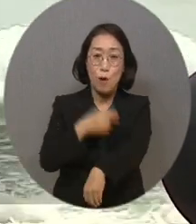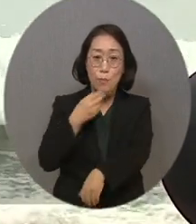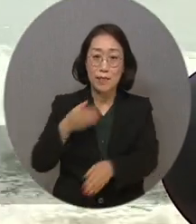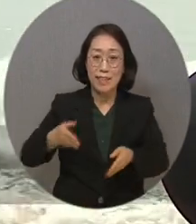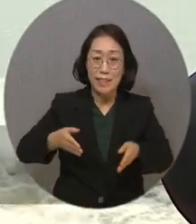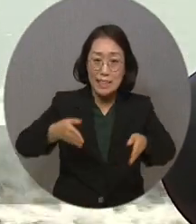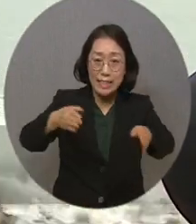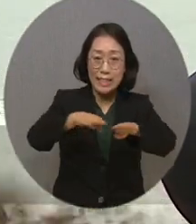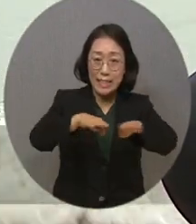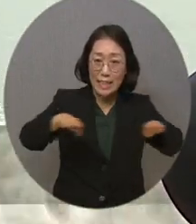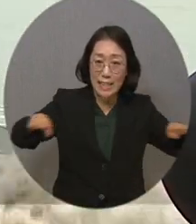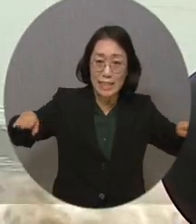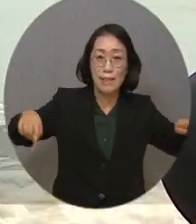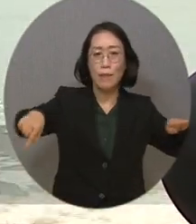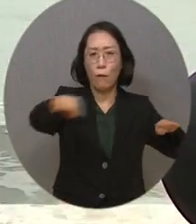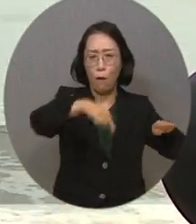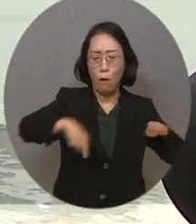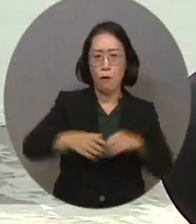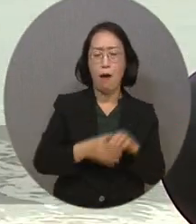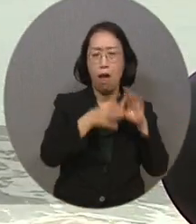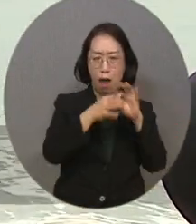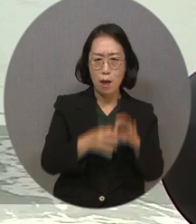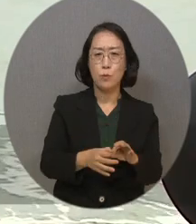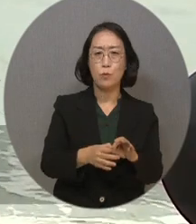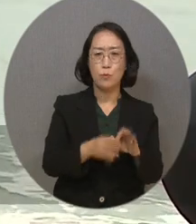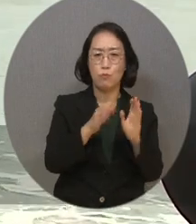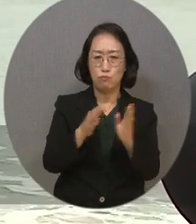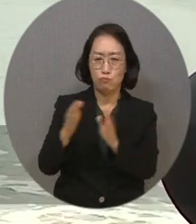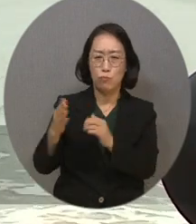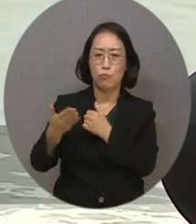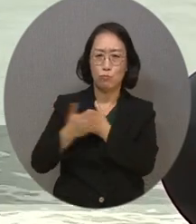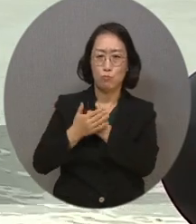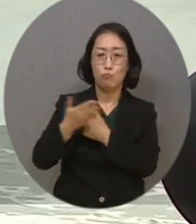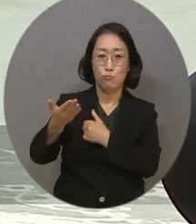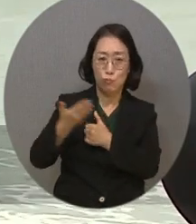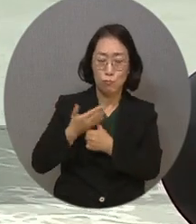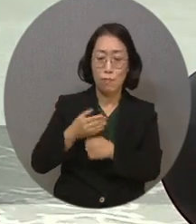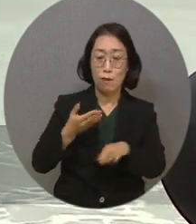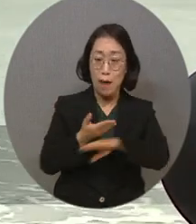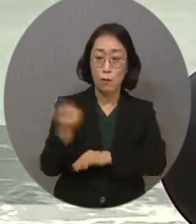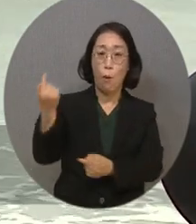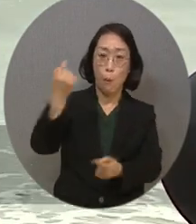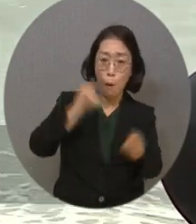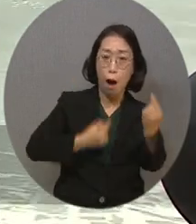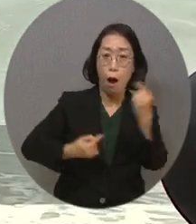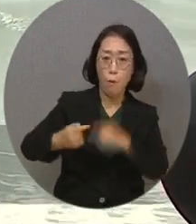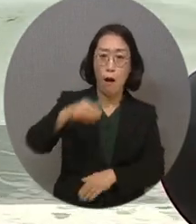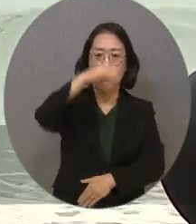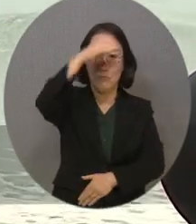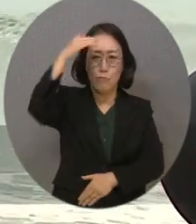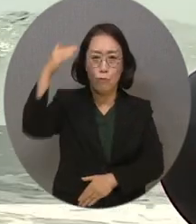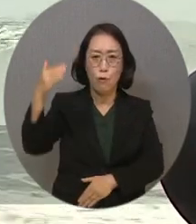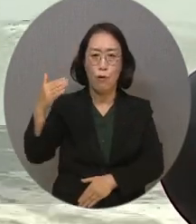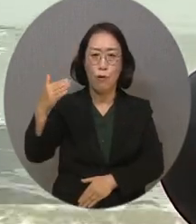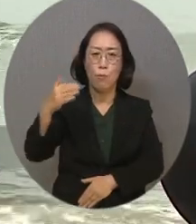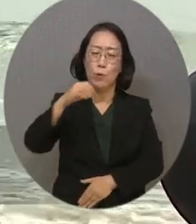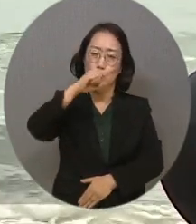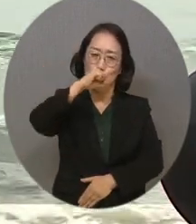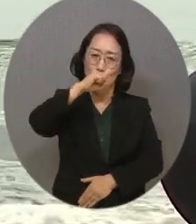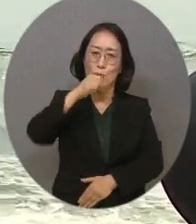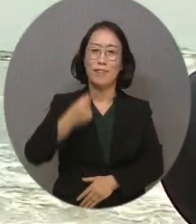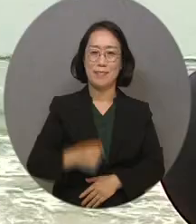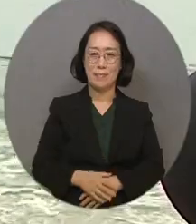무장애길을 바닷길에 계속적으로 설치해놨으면 다른 분들도 와서 구경할 수 있도록